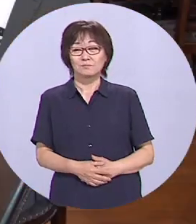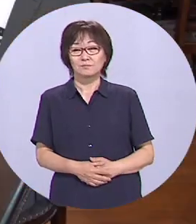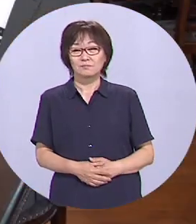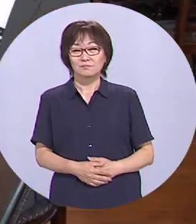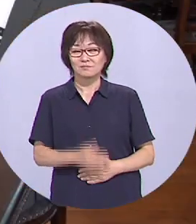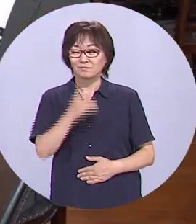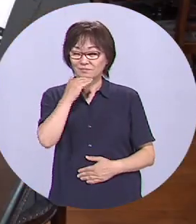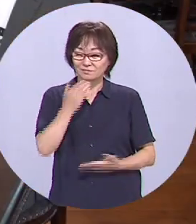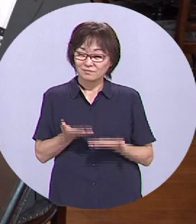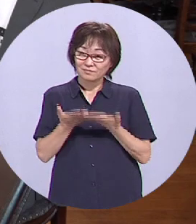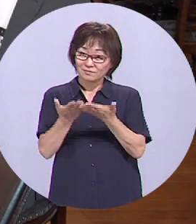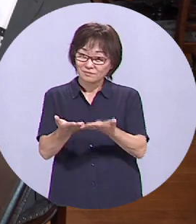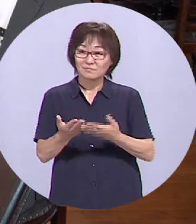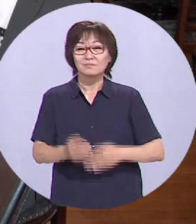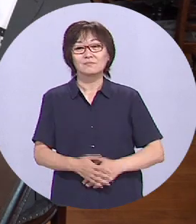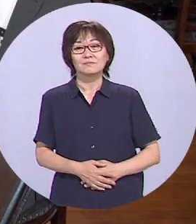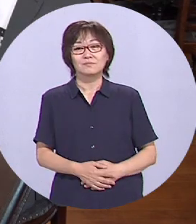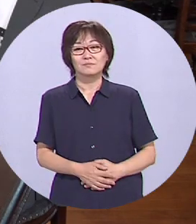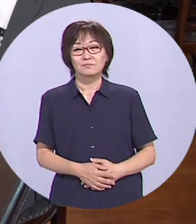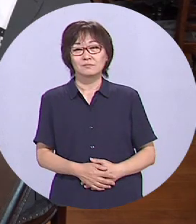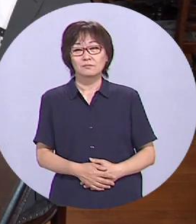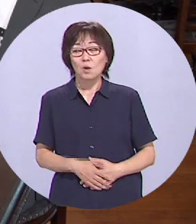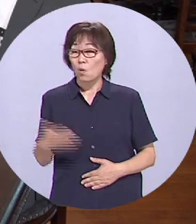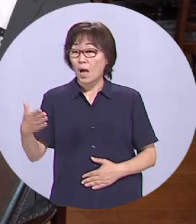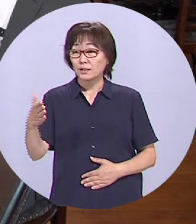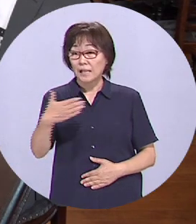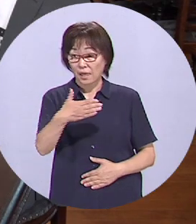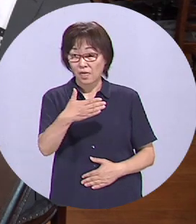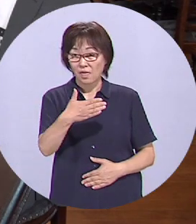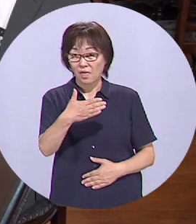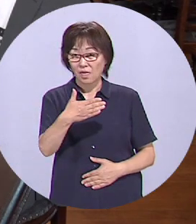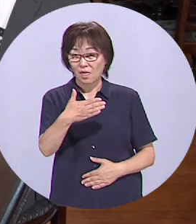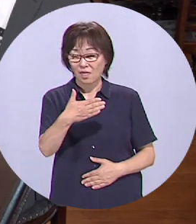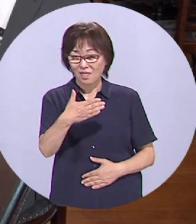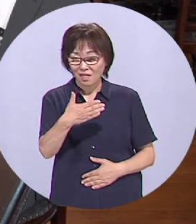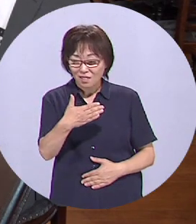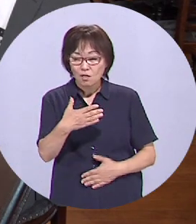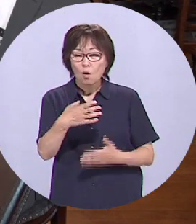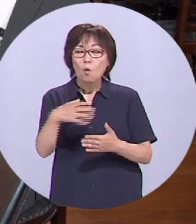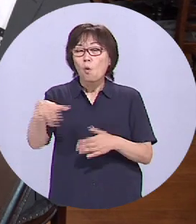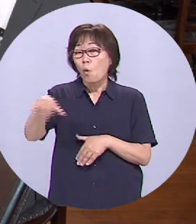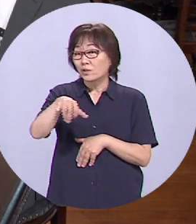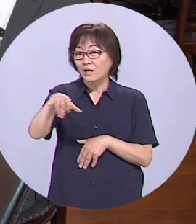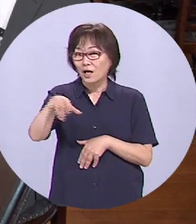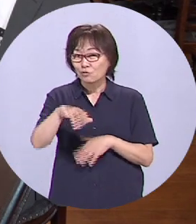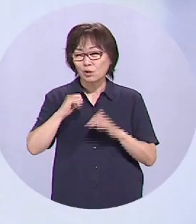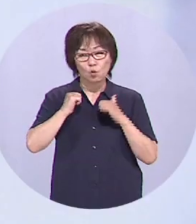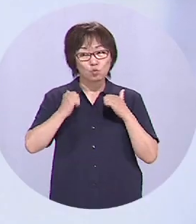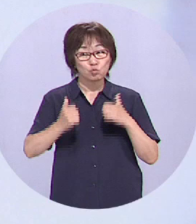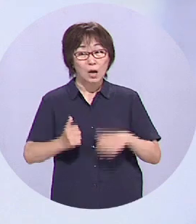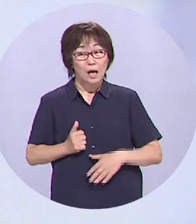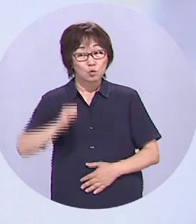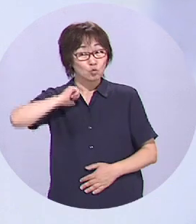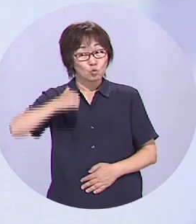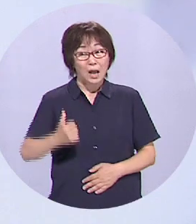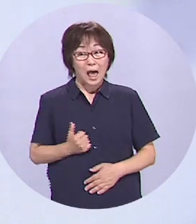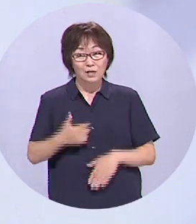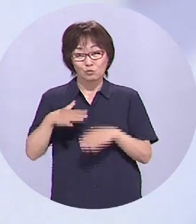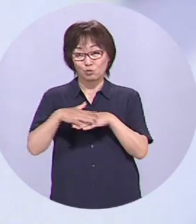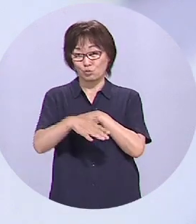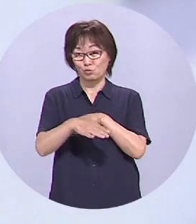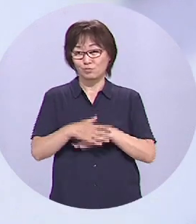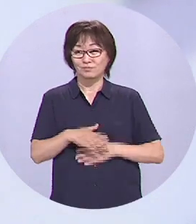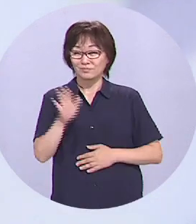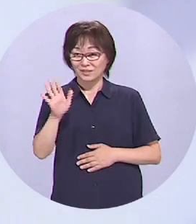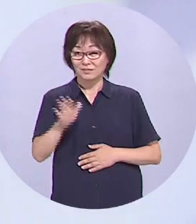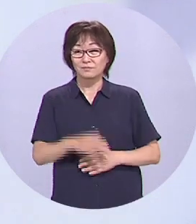お待たせいたしました。はい、じゃあ鮭の、お茶漬けのフランス料理スタイルでございます。今からお茶をおかけいたします